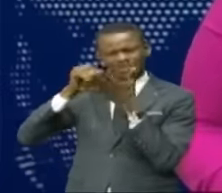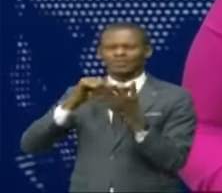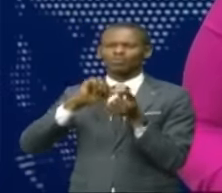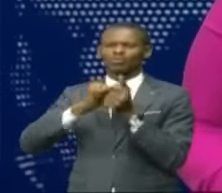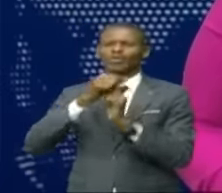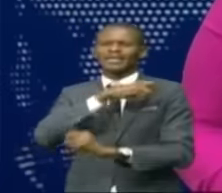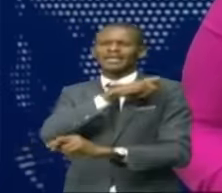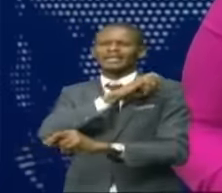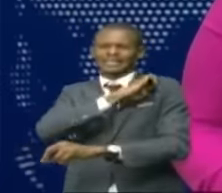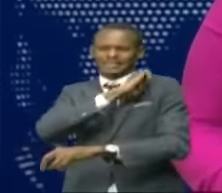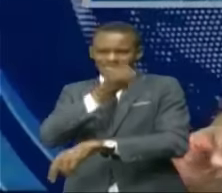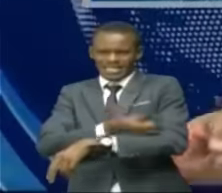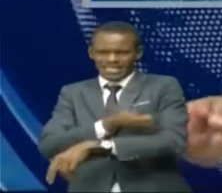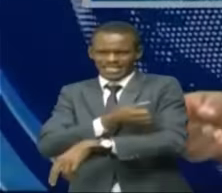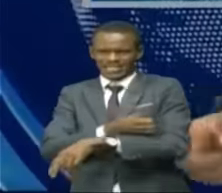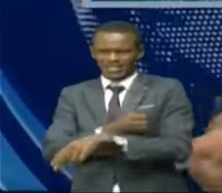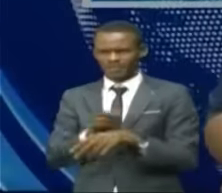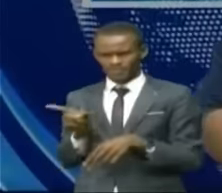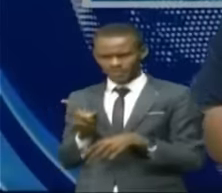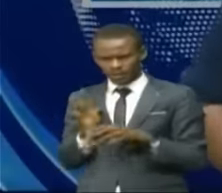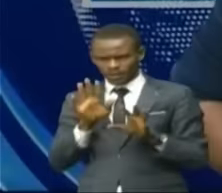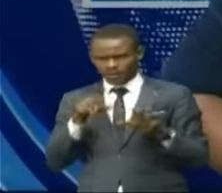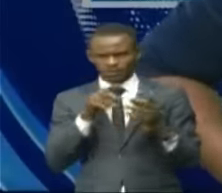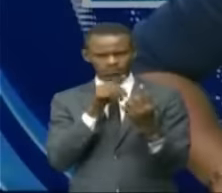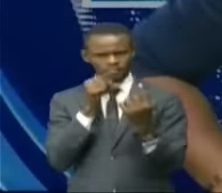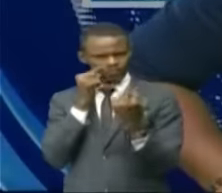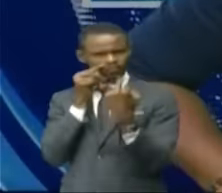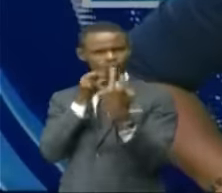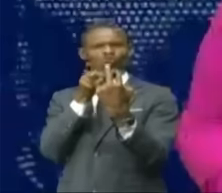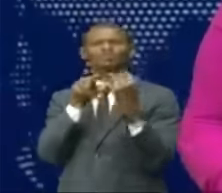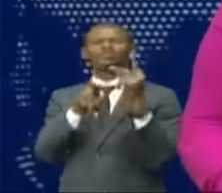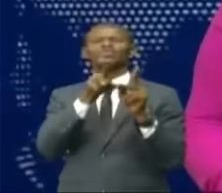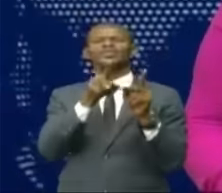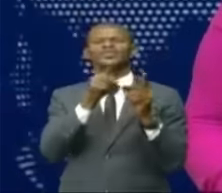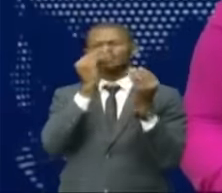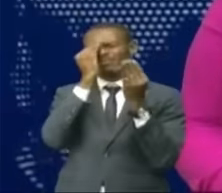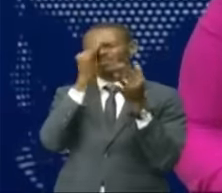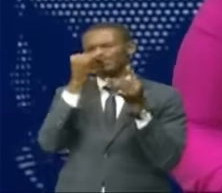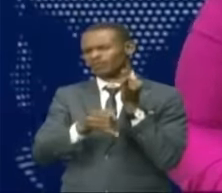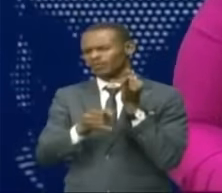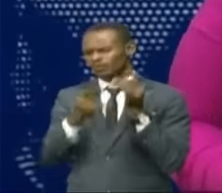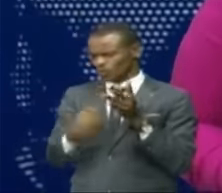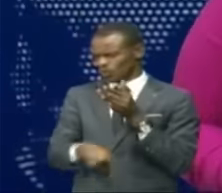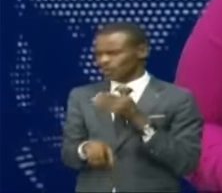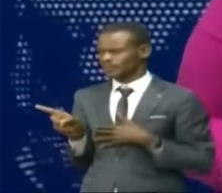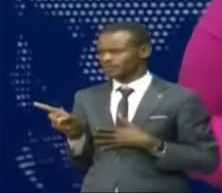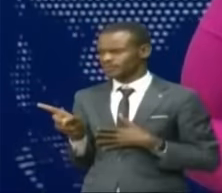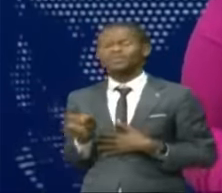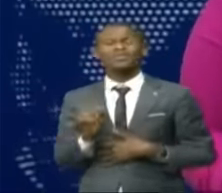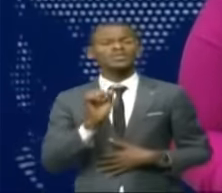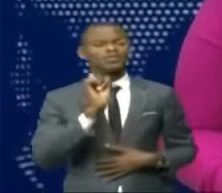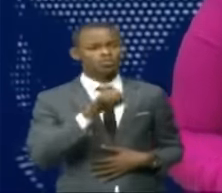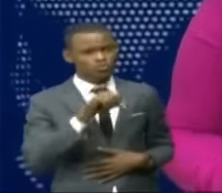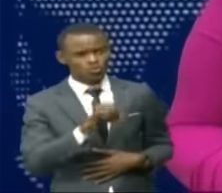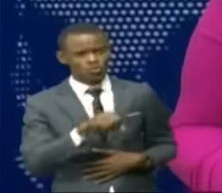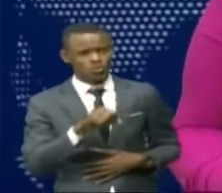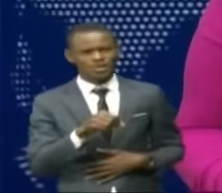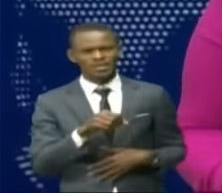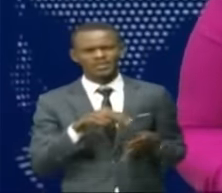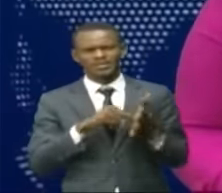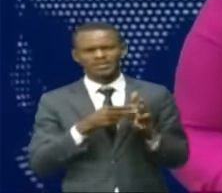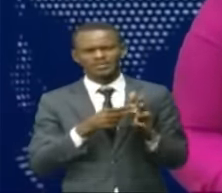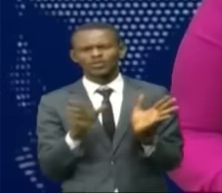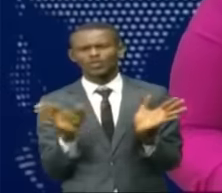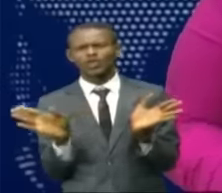face à la caméra, un dernier message que vous adressez justement à ces jeunes. Alors, il s'agit de vous pousser à vous tourner vers